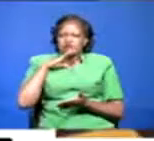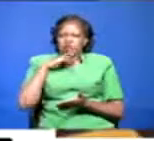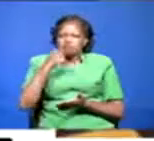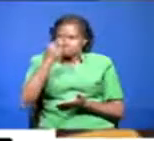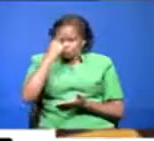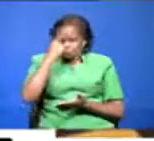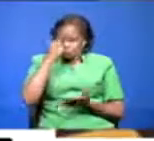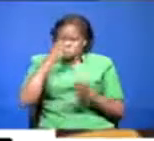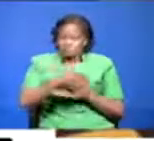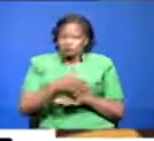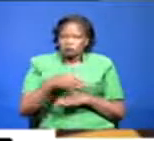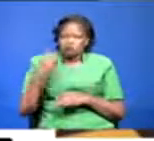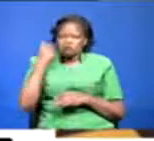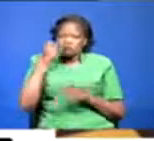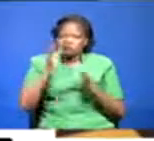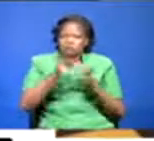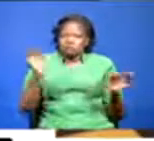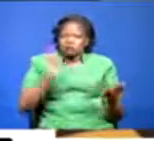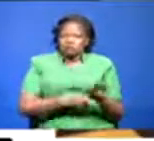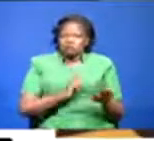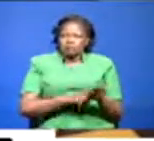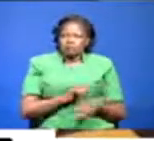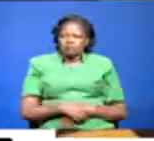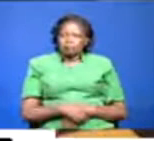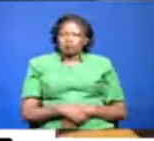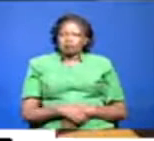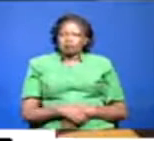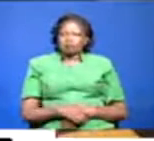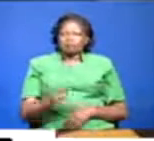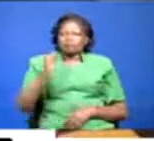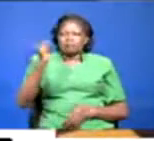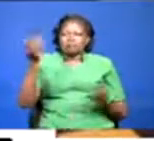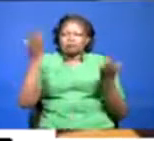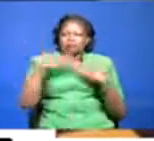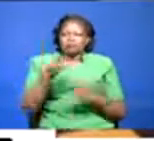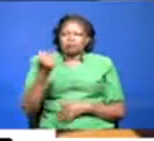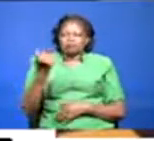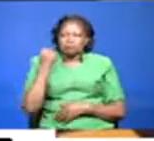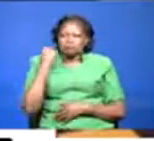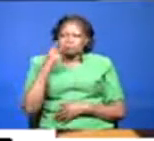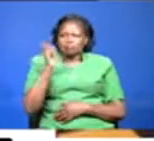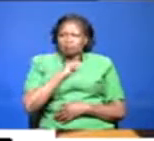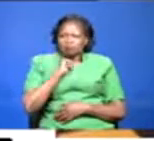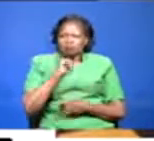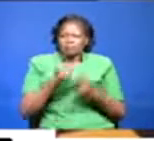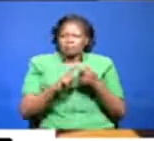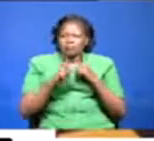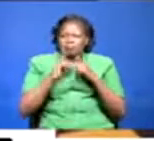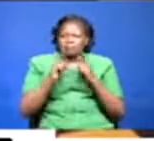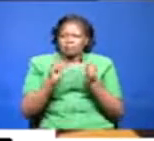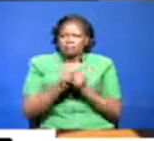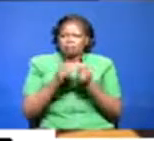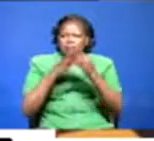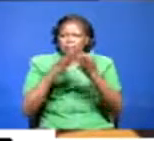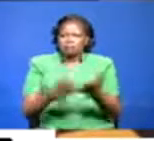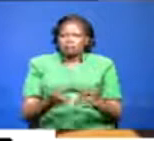ya kuugua kwa muda mrefu. Umetoka kwa siasa. Jana umeona mimi nimeongea na hii viongozi ya